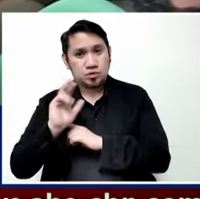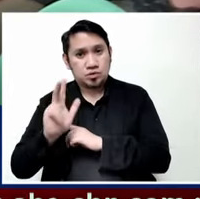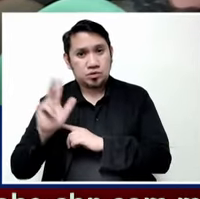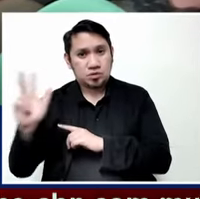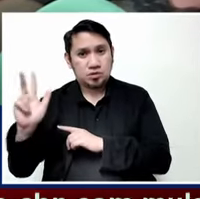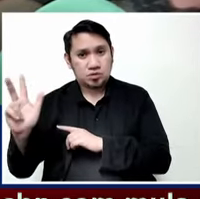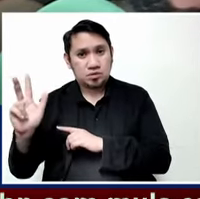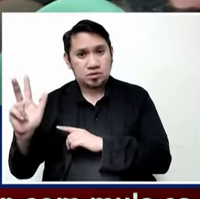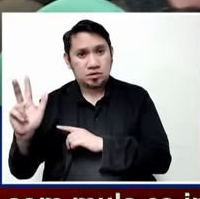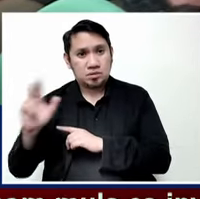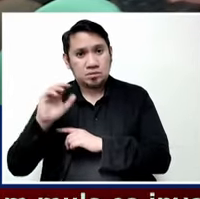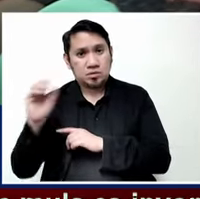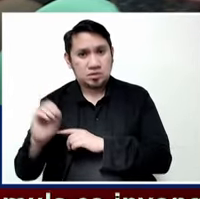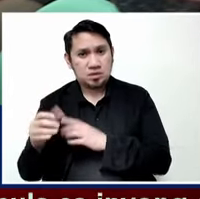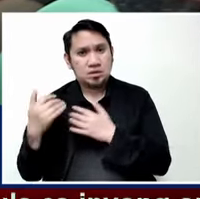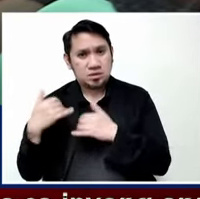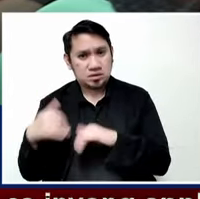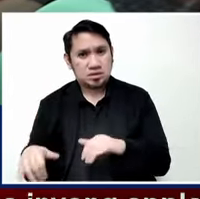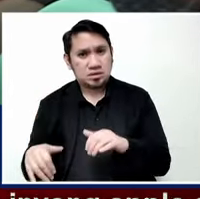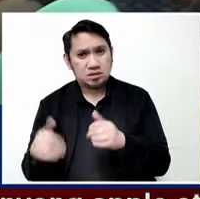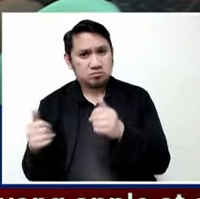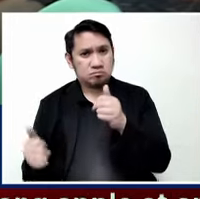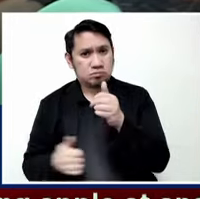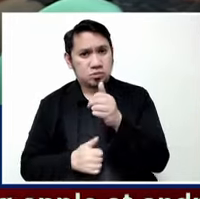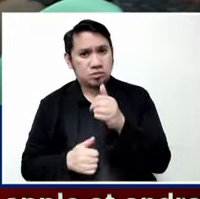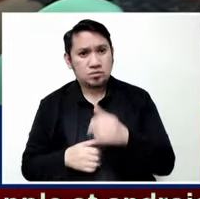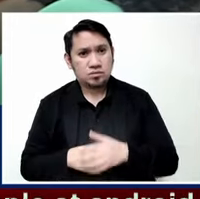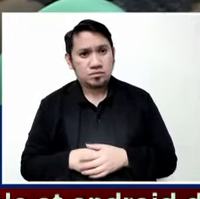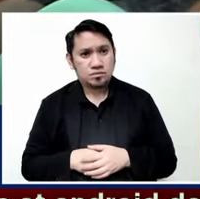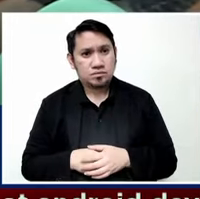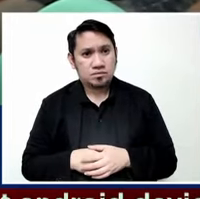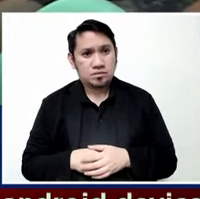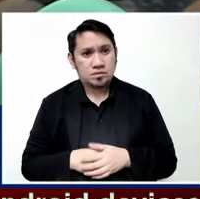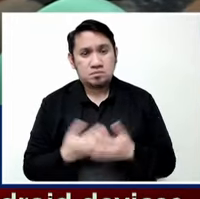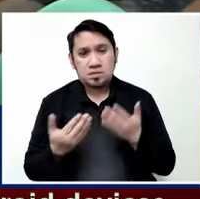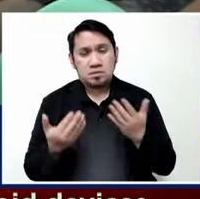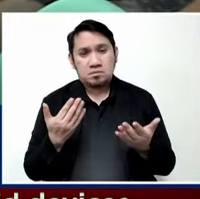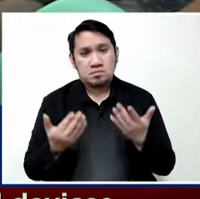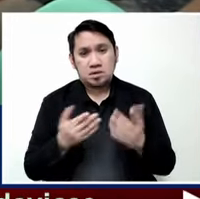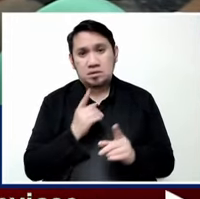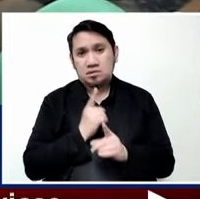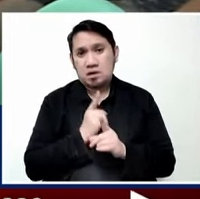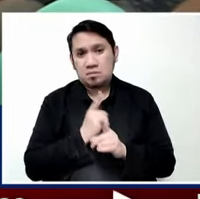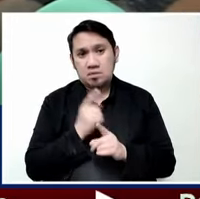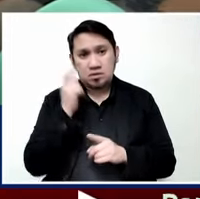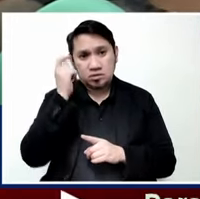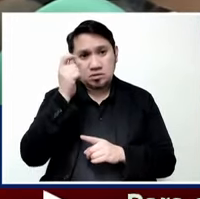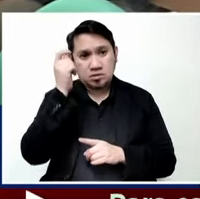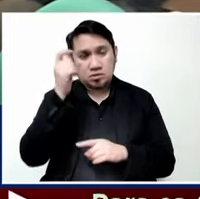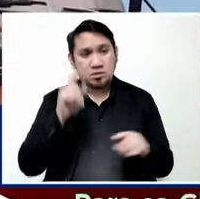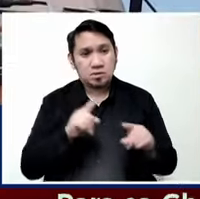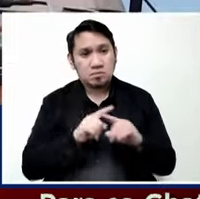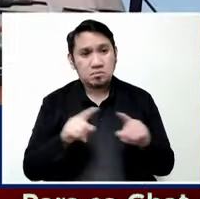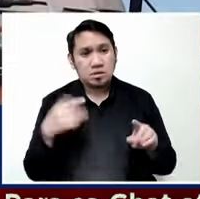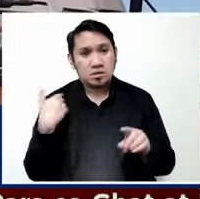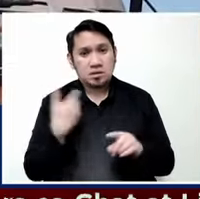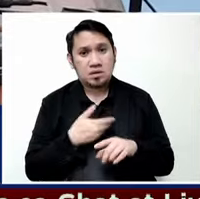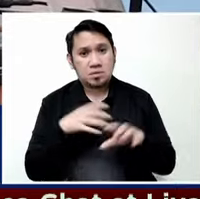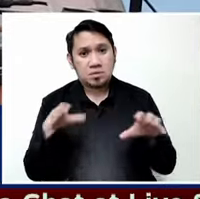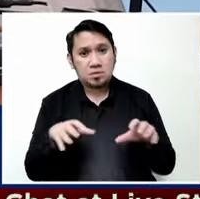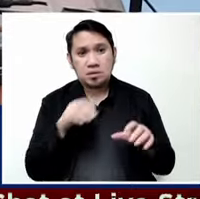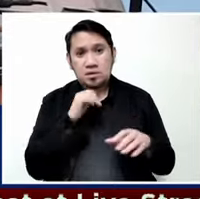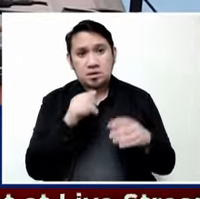minority. Well, that may be correct in theory, Ma'am Senator, but in practice that hasn't happened. Isang